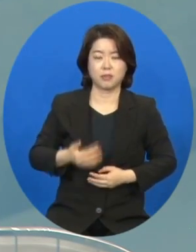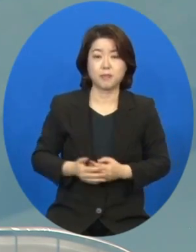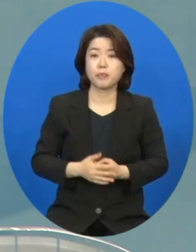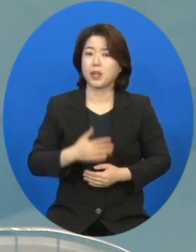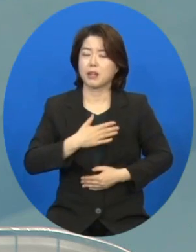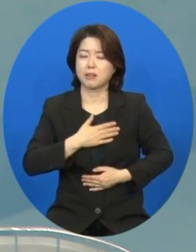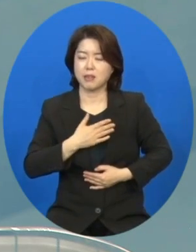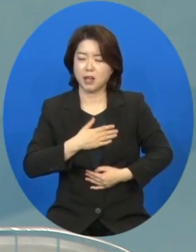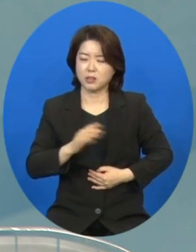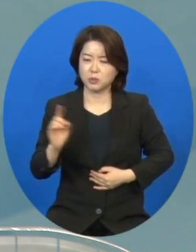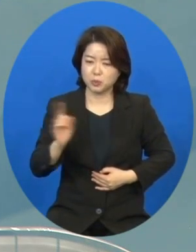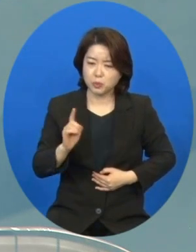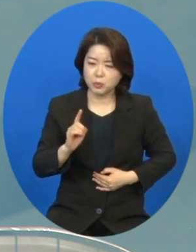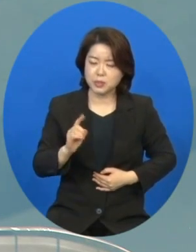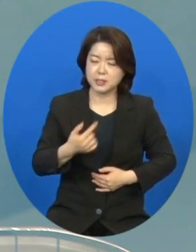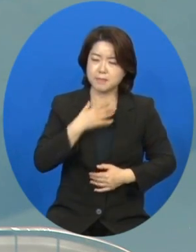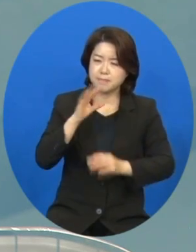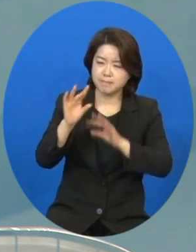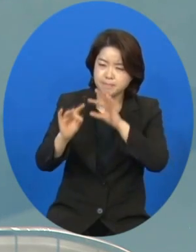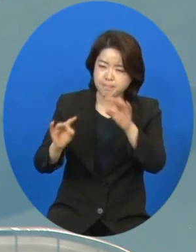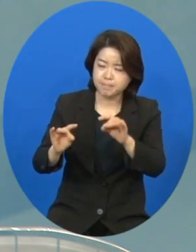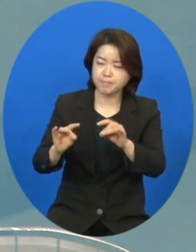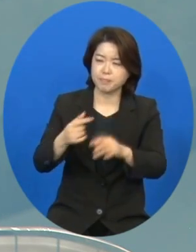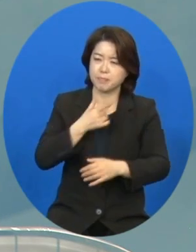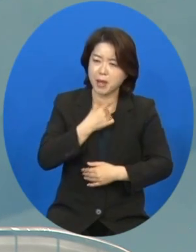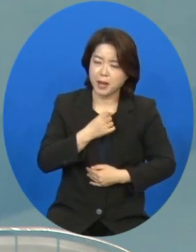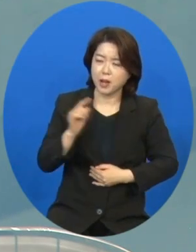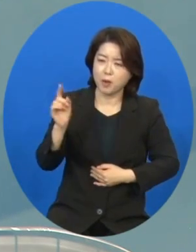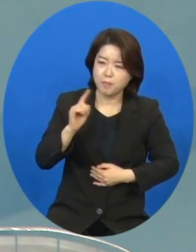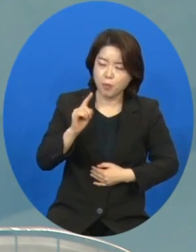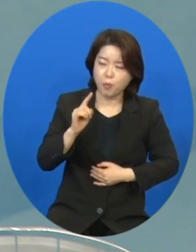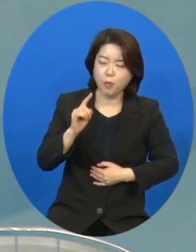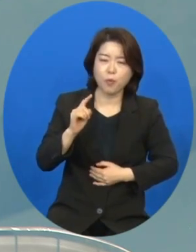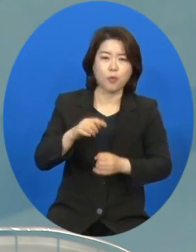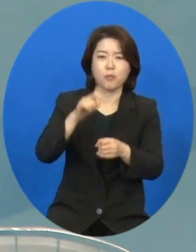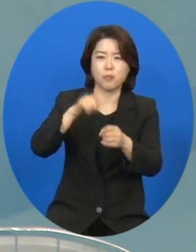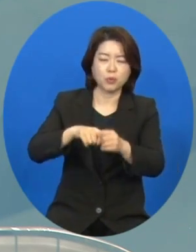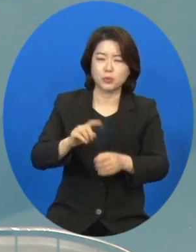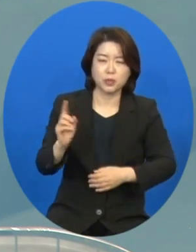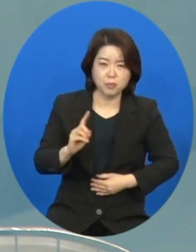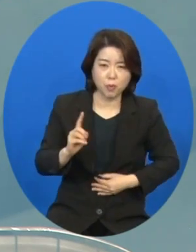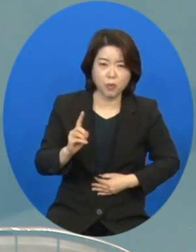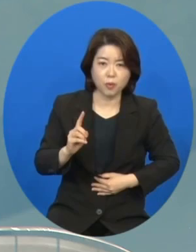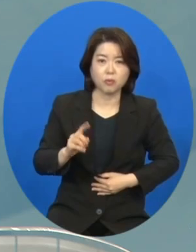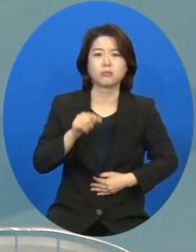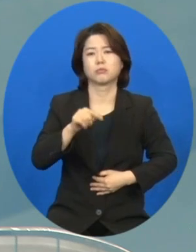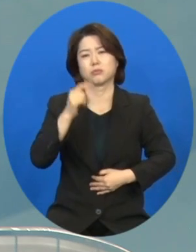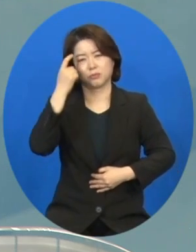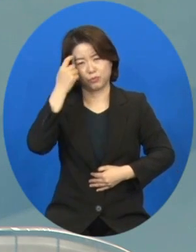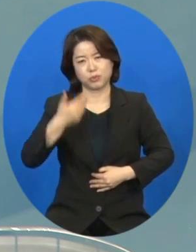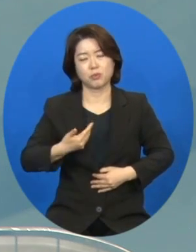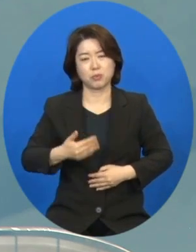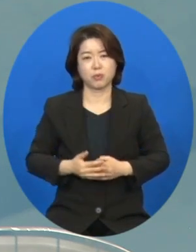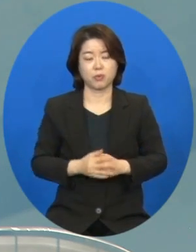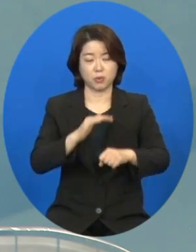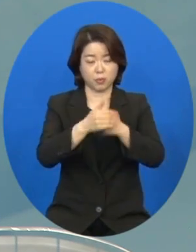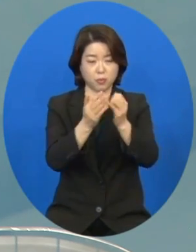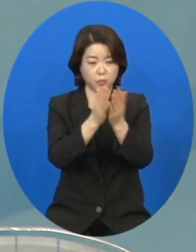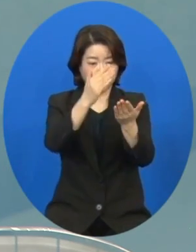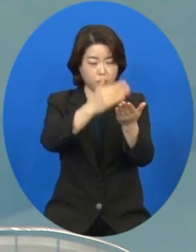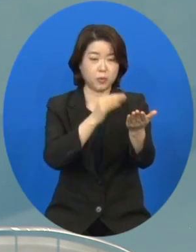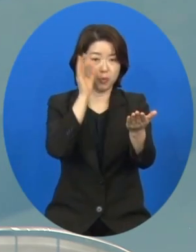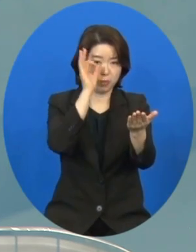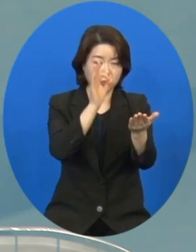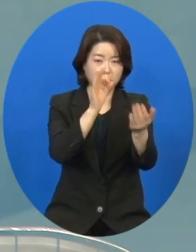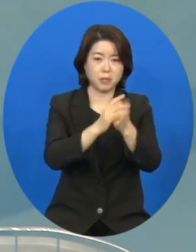나는 도대체 무엇을 갈망하고 사는가 하는 거예요. 오늘 본문에 보면 정말 깜짝 놀랄